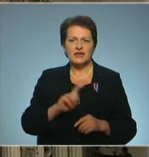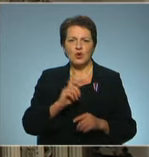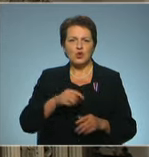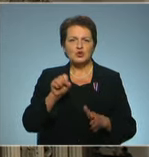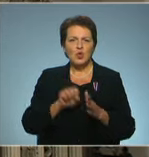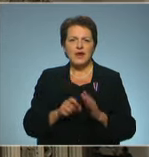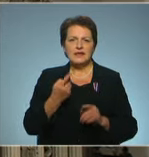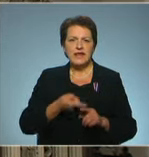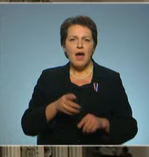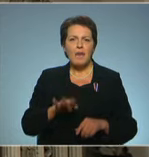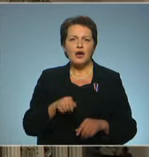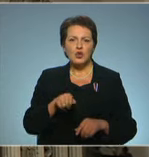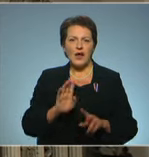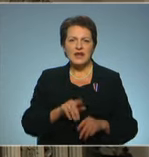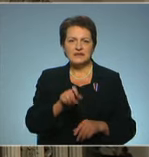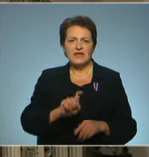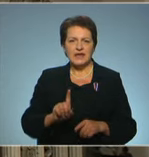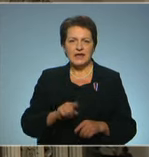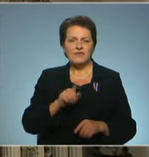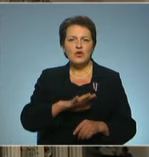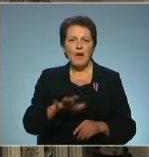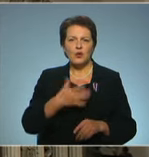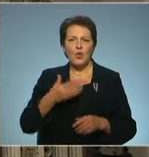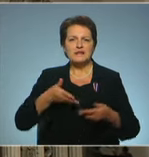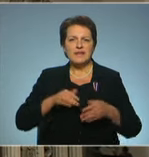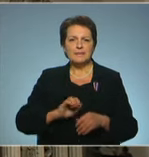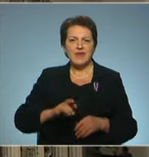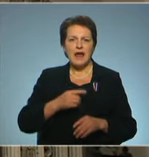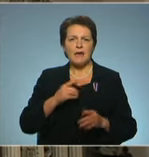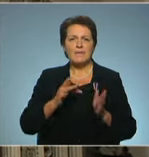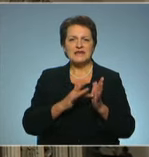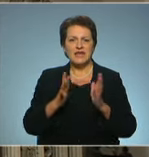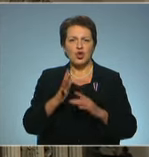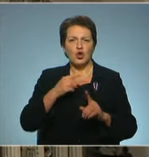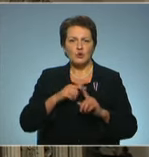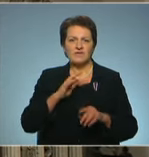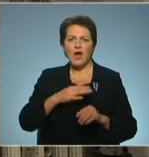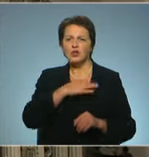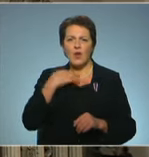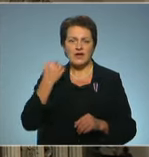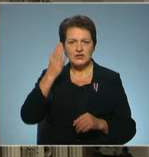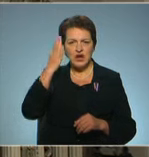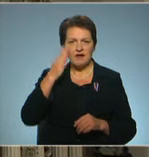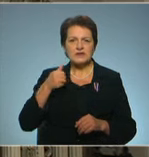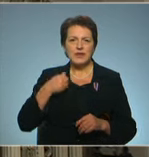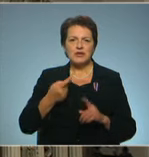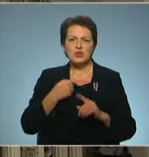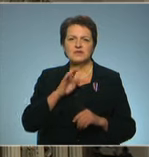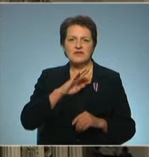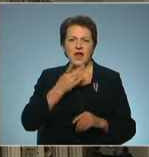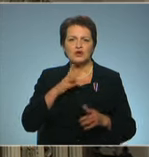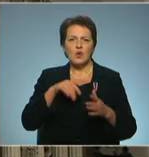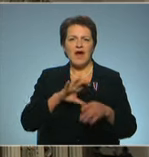kas viņi ir, viņu bērni, ko dzimtenē piesit krustā vai nogriež galvas, meitenes un sievietes, kas nonāk verdzībā